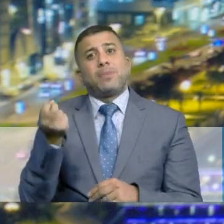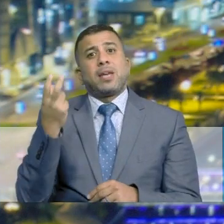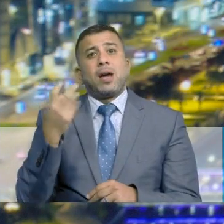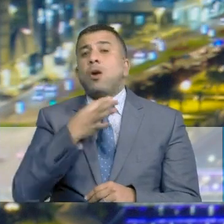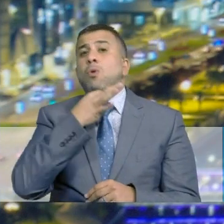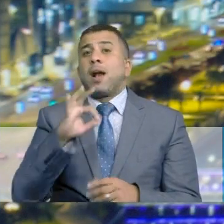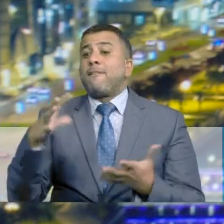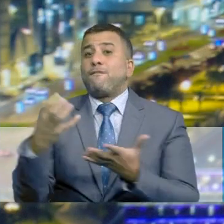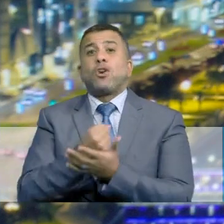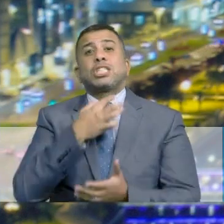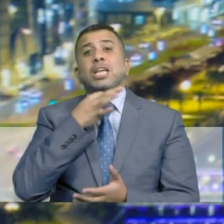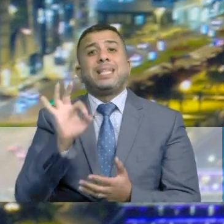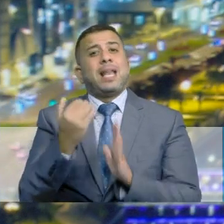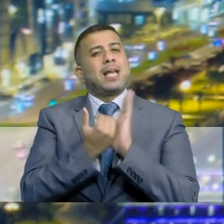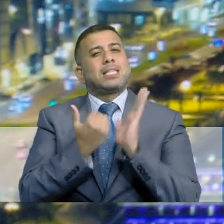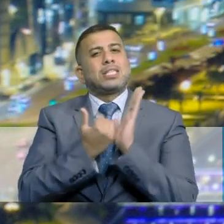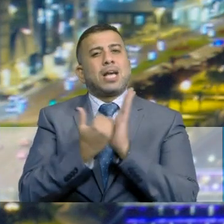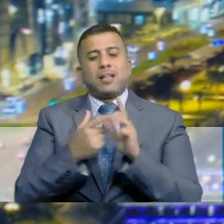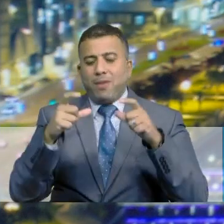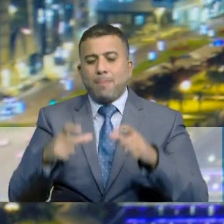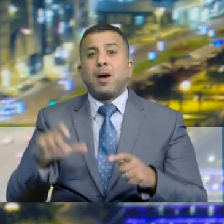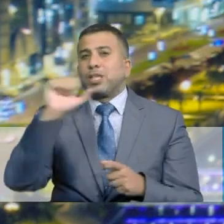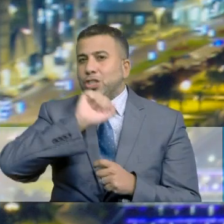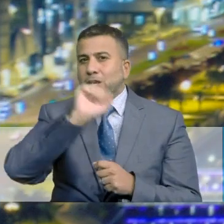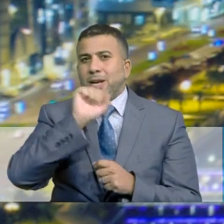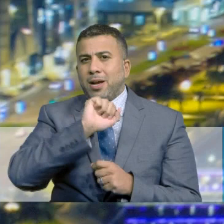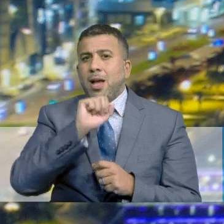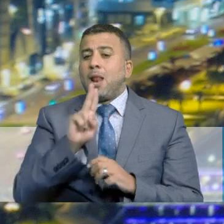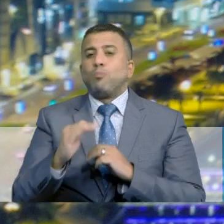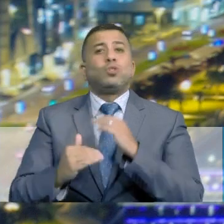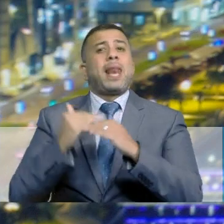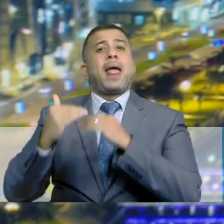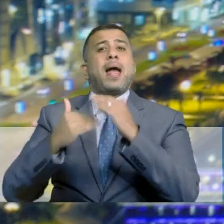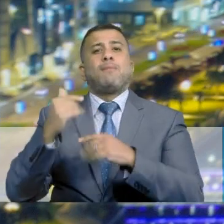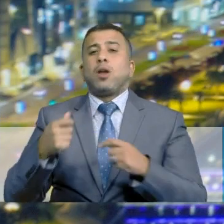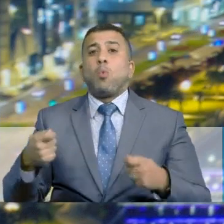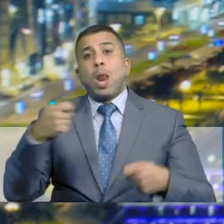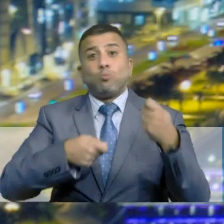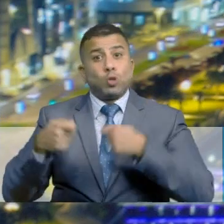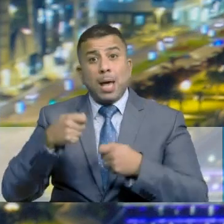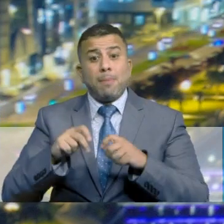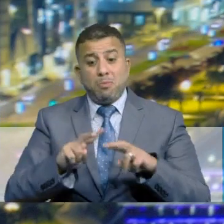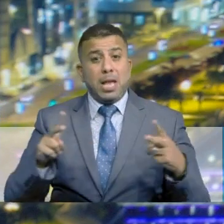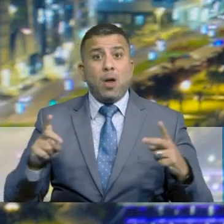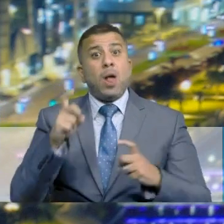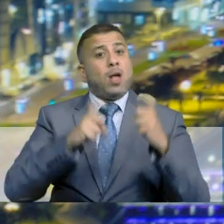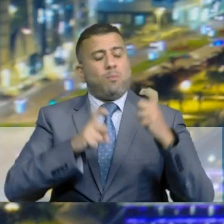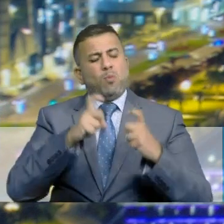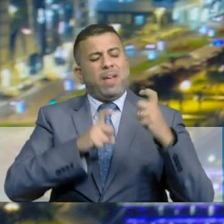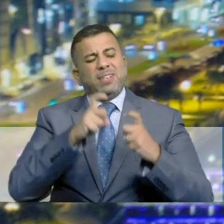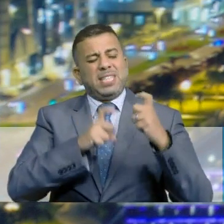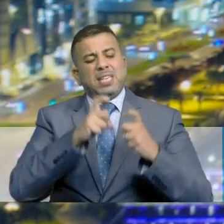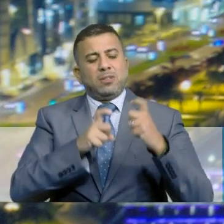على التطور والابتكار وإيجاد فرص جديدة لاقتصاد إمارة الشارقة المتنامي والمساهمة في